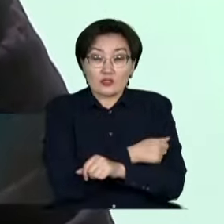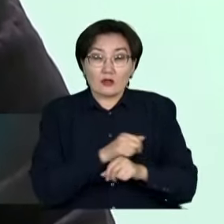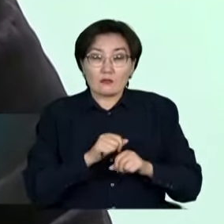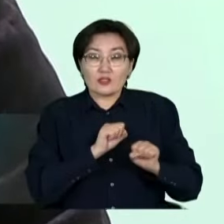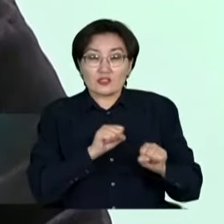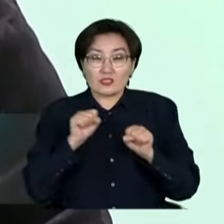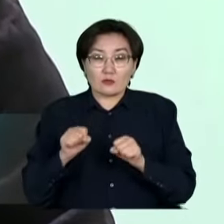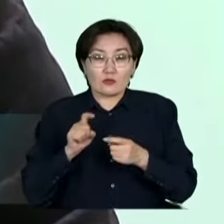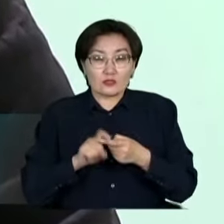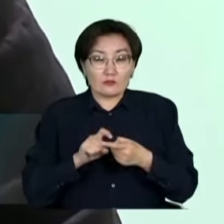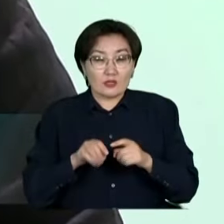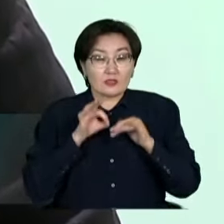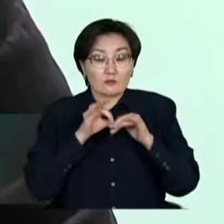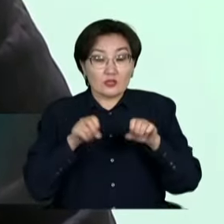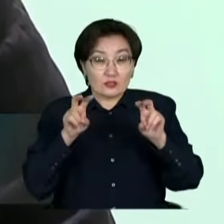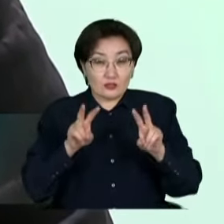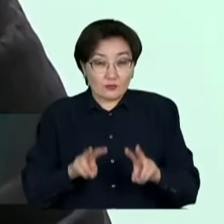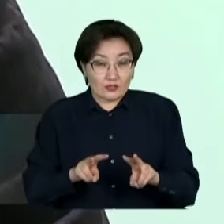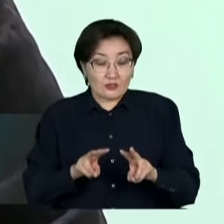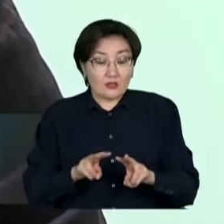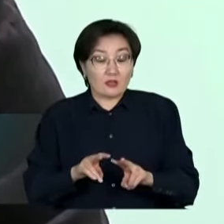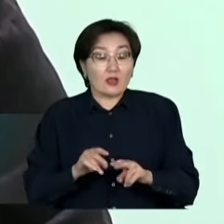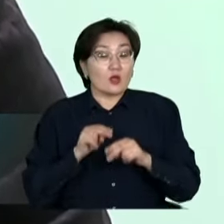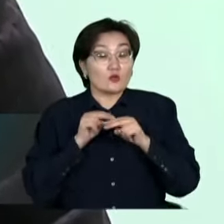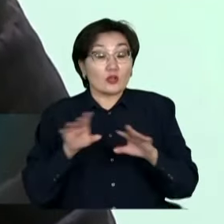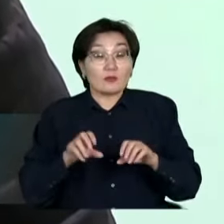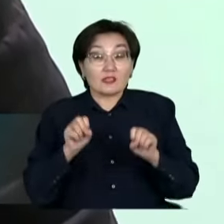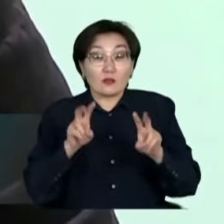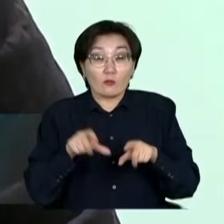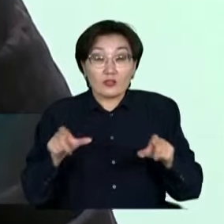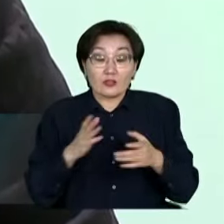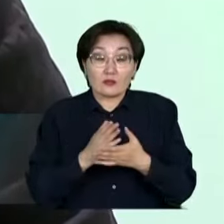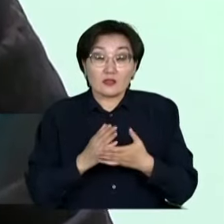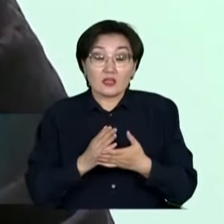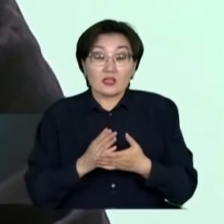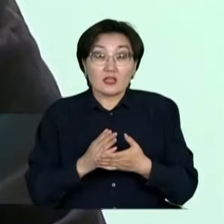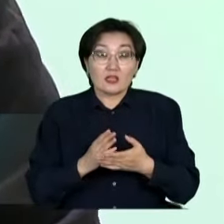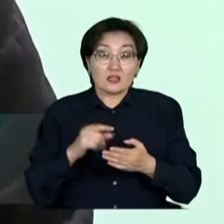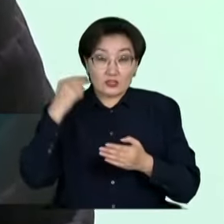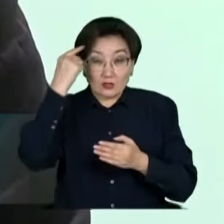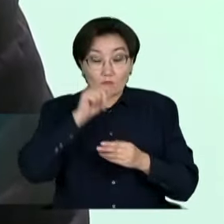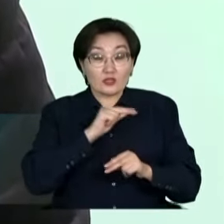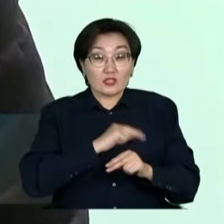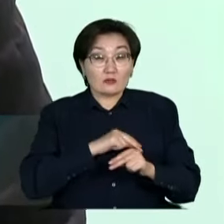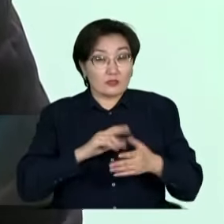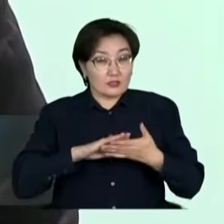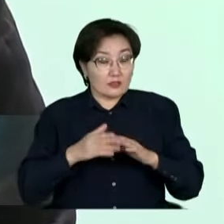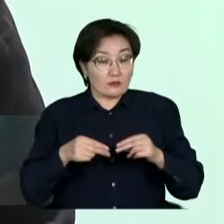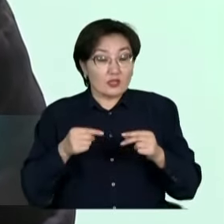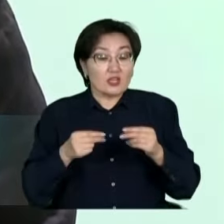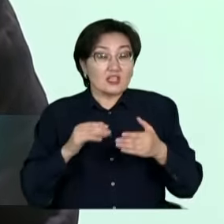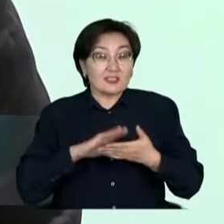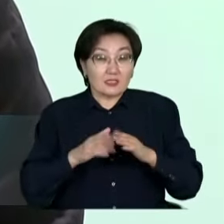бойынша жүргізілген мамандар бар, жүргізілмеген мамандар бар. Ол енді жеке қызметкерлердің өзімен келісім шарт бойынша жүргізіліп